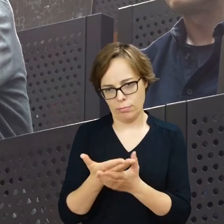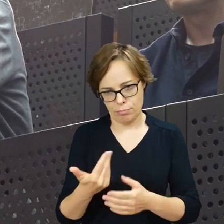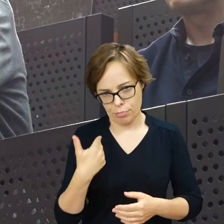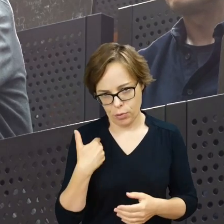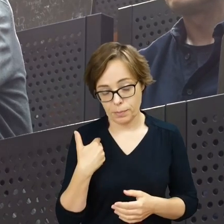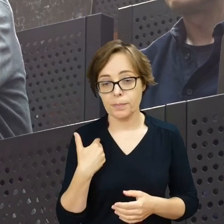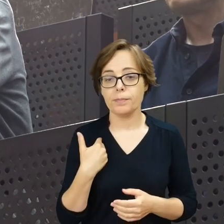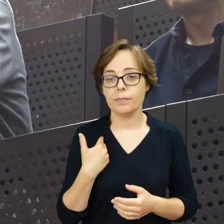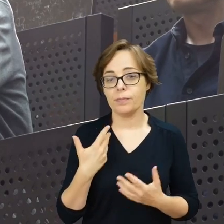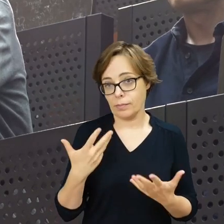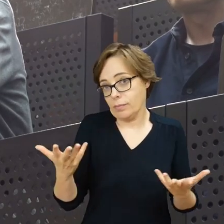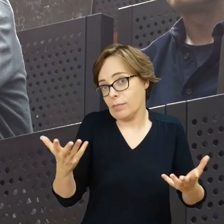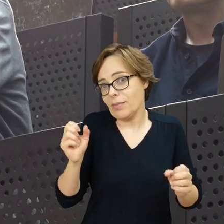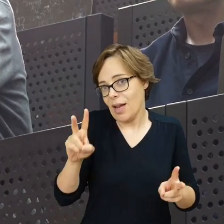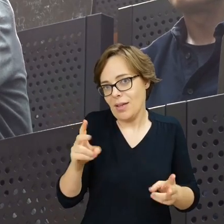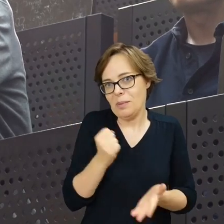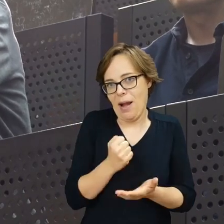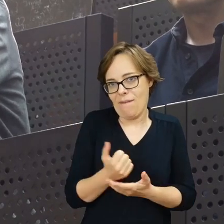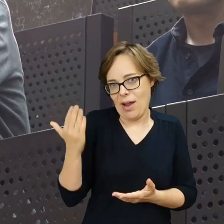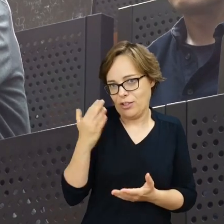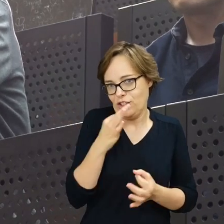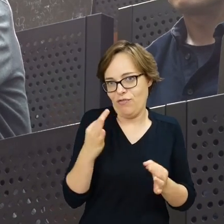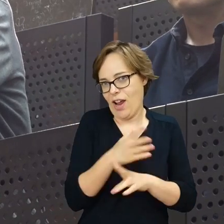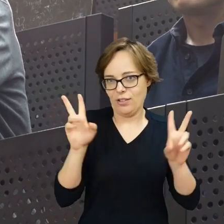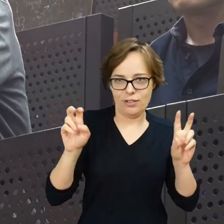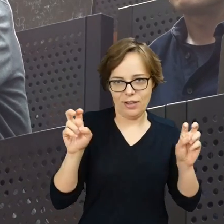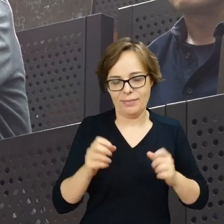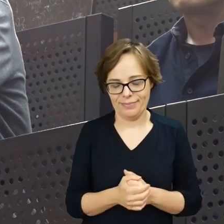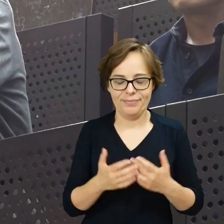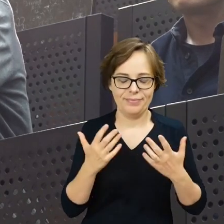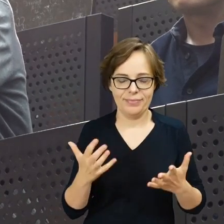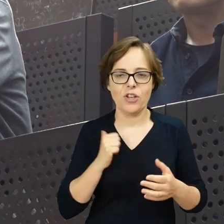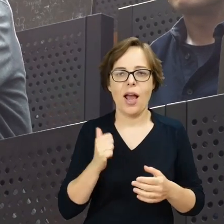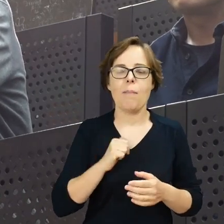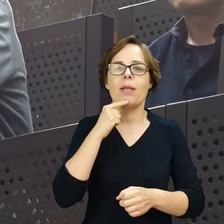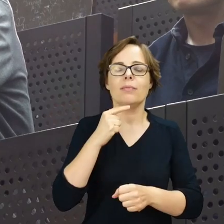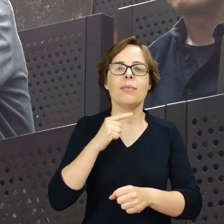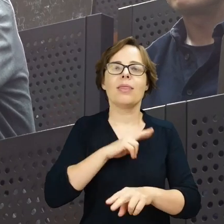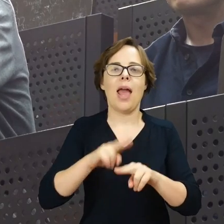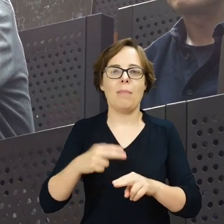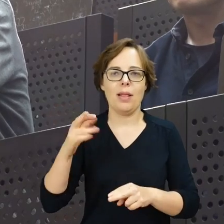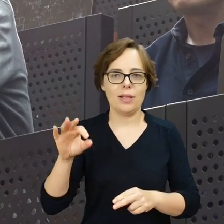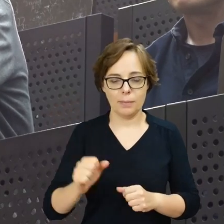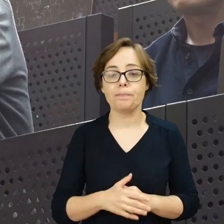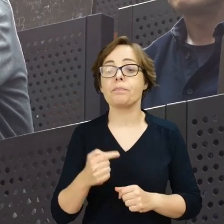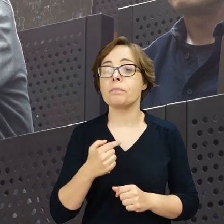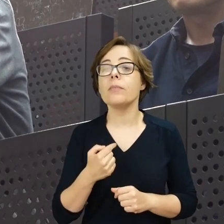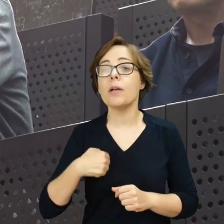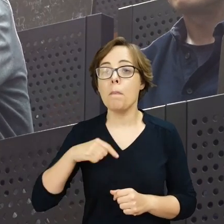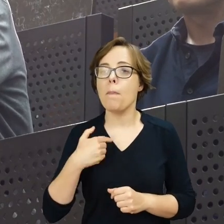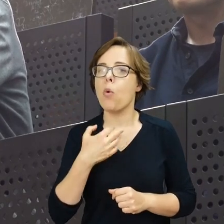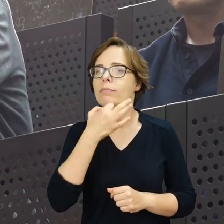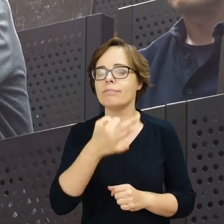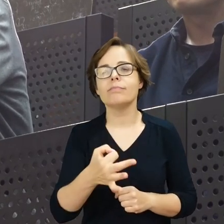kiedy tak świeża sprawa, jeszcze czekamy na termin przed NSA, kiedy zapytaliśmy się marszałka województwa lubelskiego, czy no